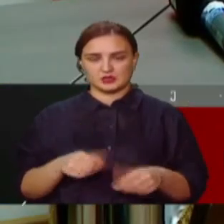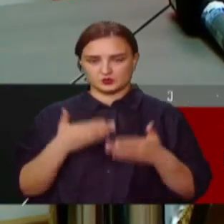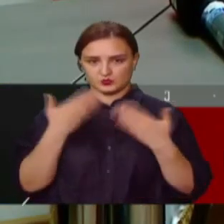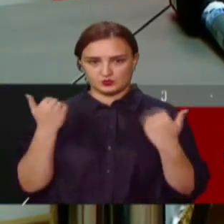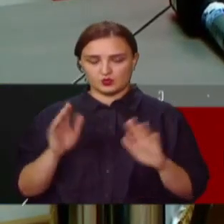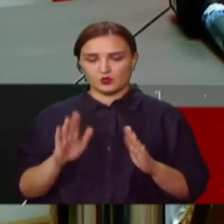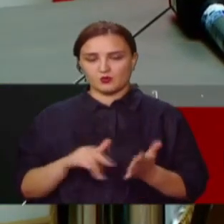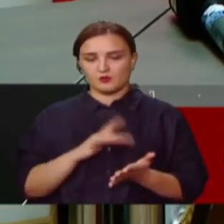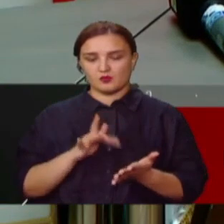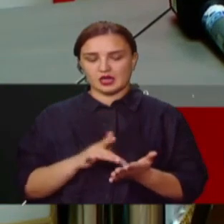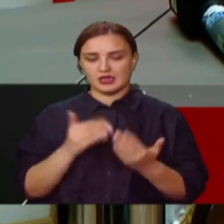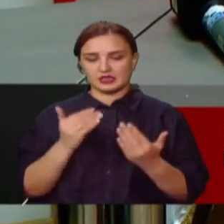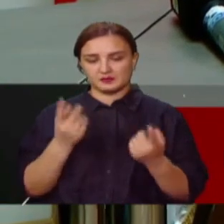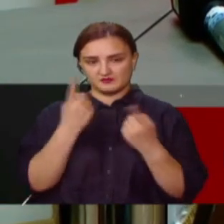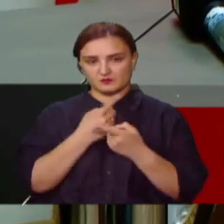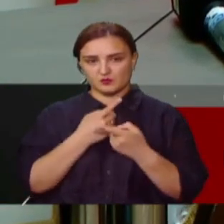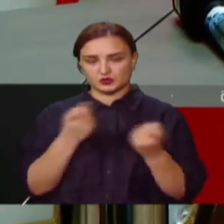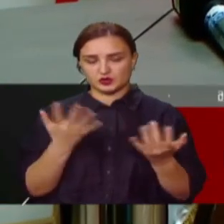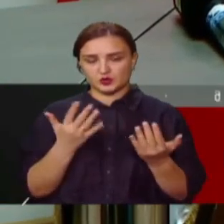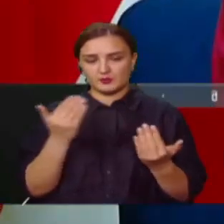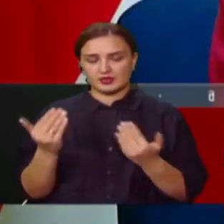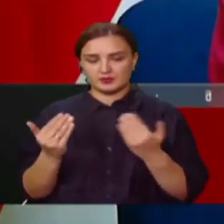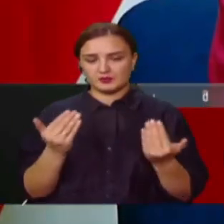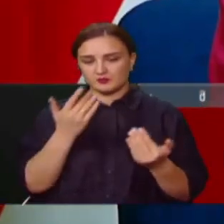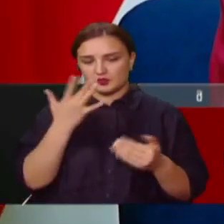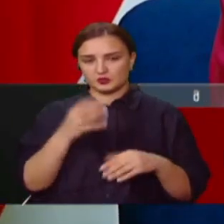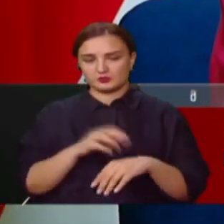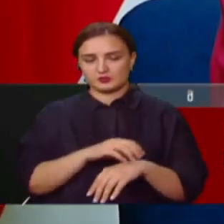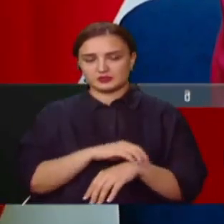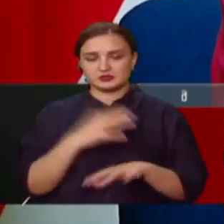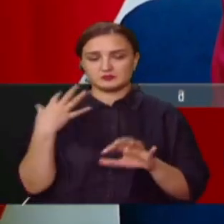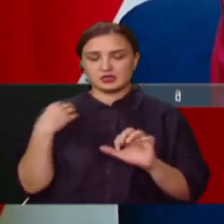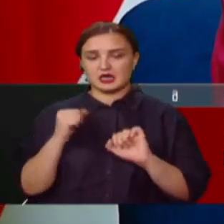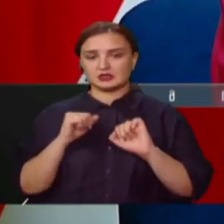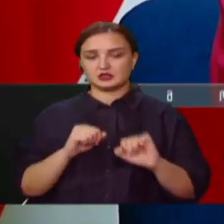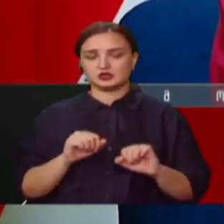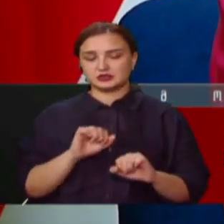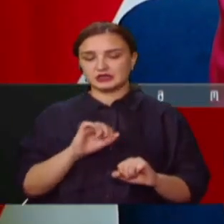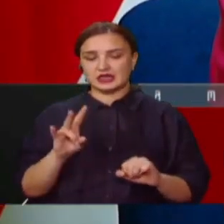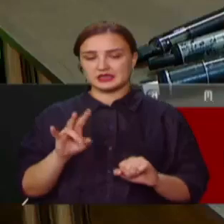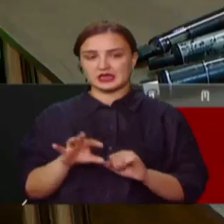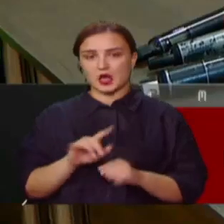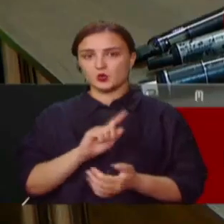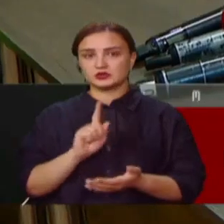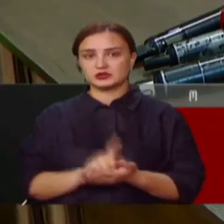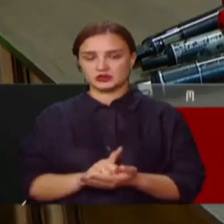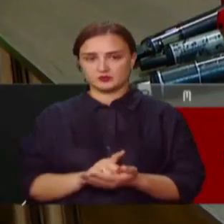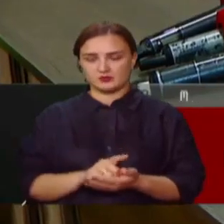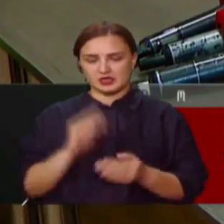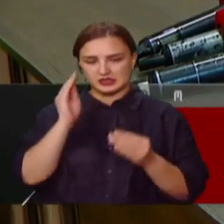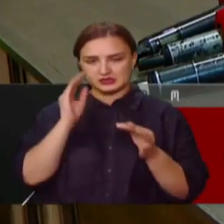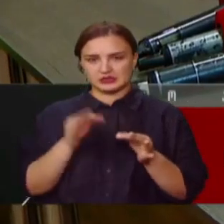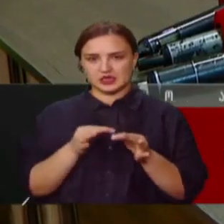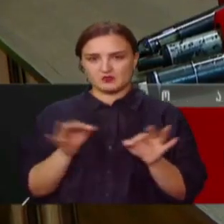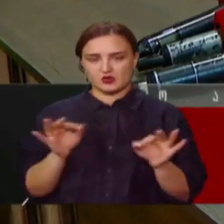ხოლო მოქალაქეებისადმი მოწოდება რომელიმე პოლიტიკური პარტიის მხარდაჭერის ან გადარჩევის აუცილებლობაზე გამოხატვის